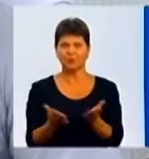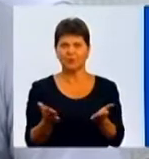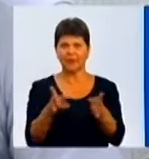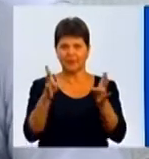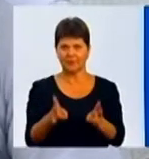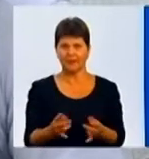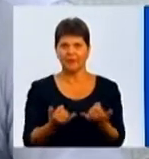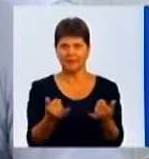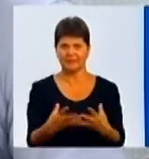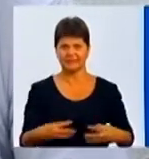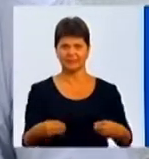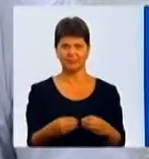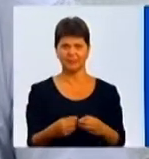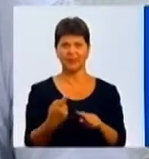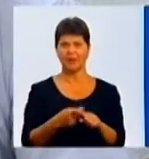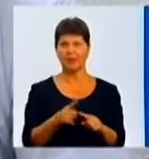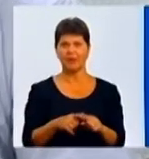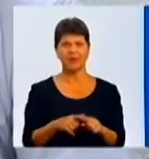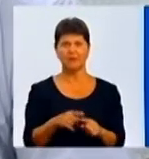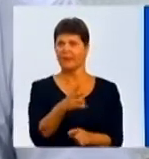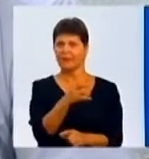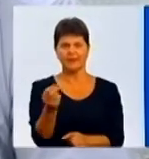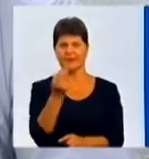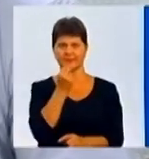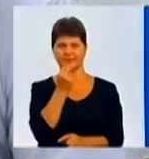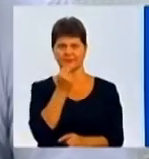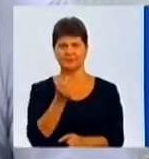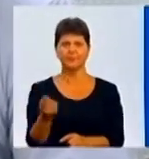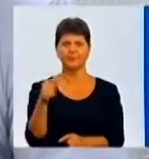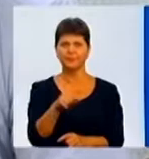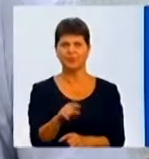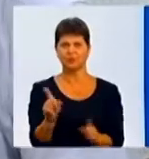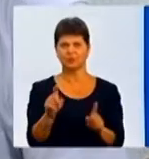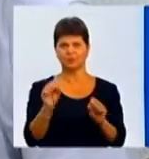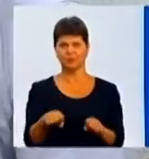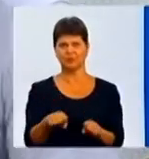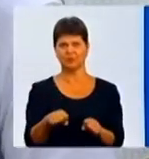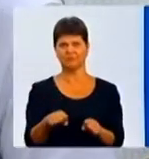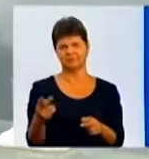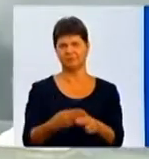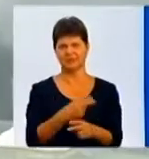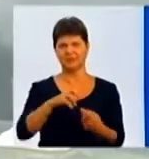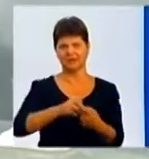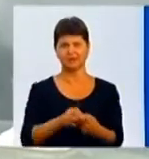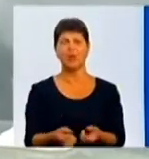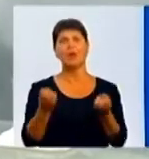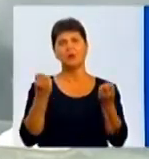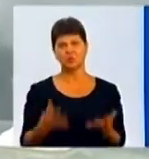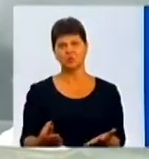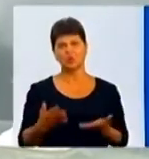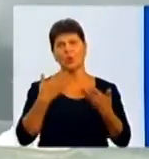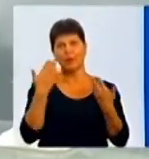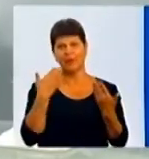для сім'ї. А це нічого, просто не з'їсти того, що без чого можна обійтися, в принципі. Просто да. І легко.